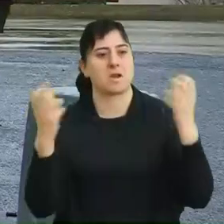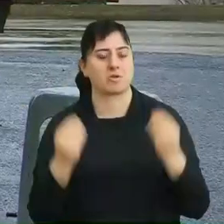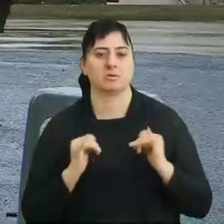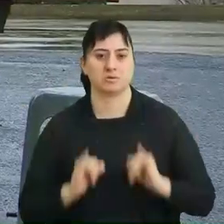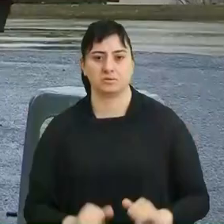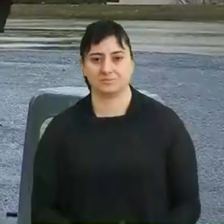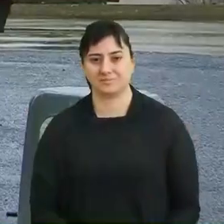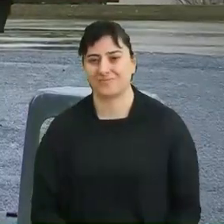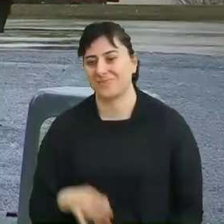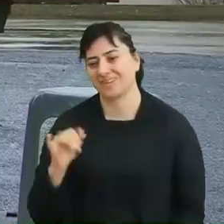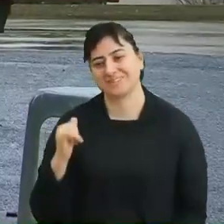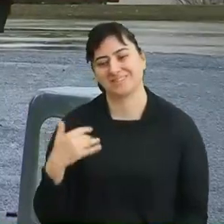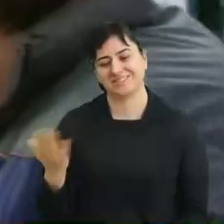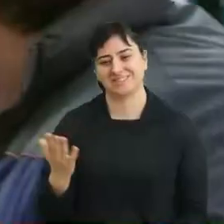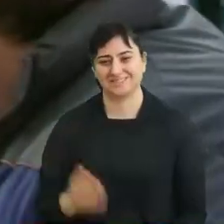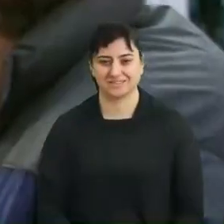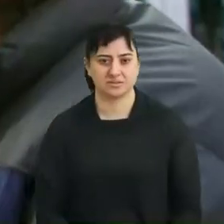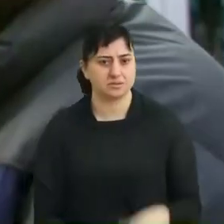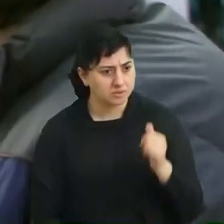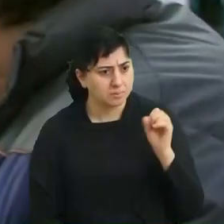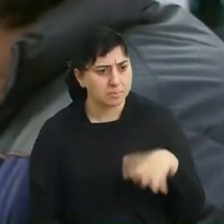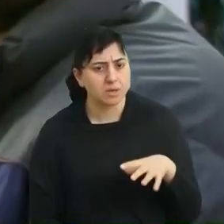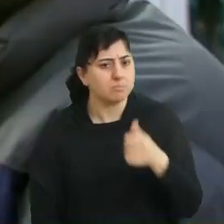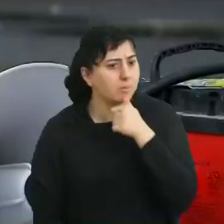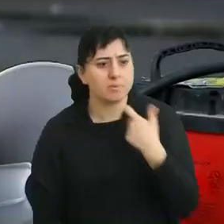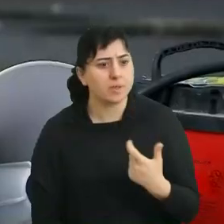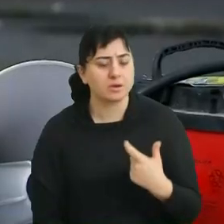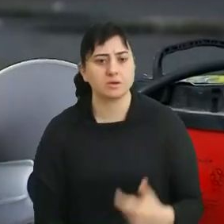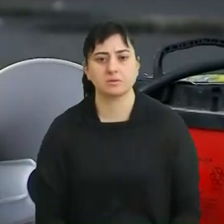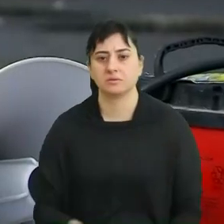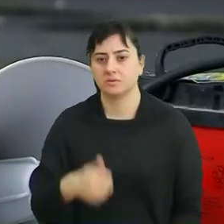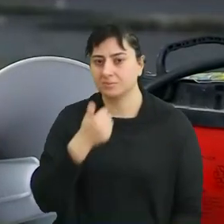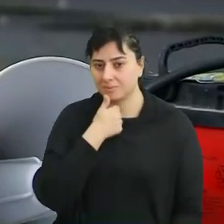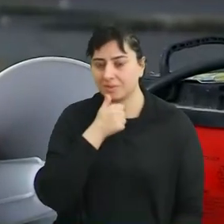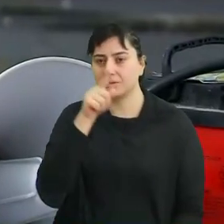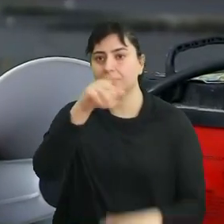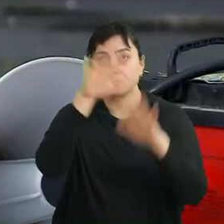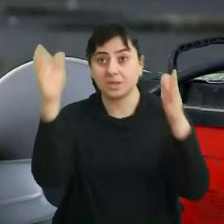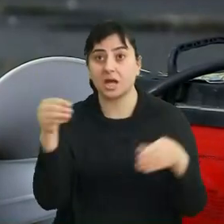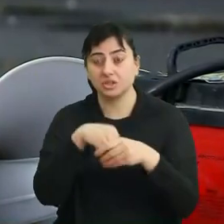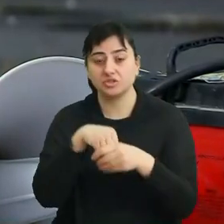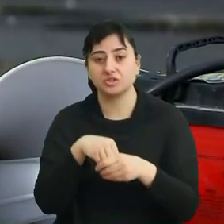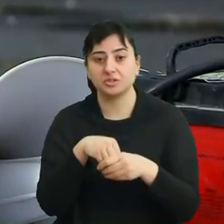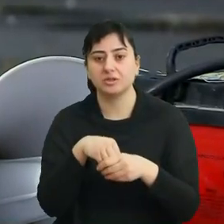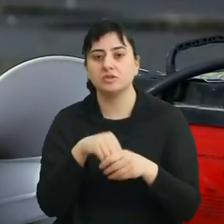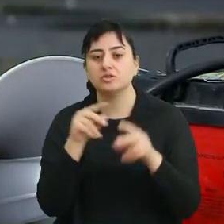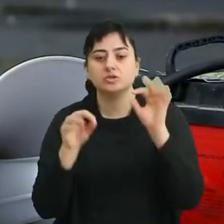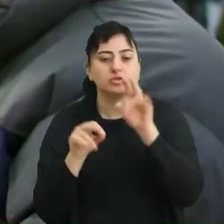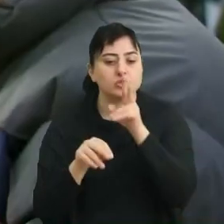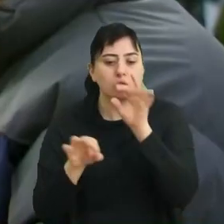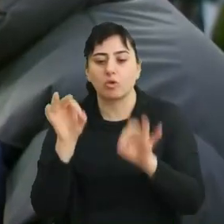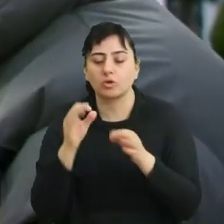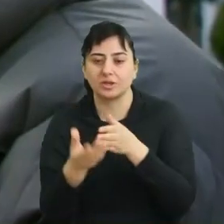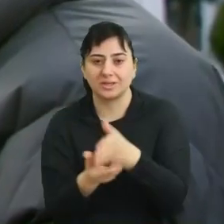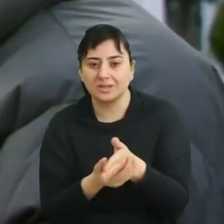kurtulayım ya. Şakası bile kötü valla. Bırak şimdi şakayı, babam nerede? Babanız efendim şeyde, binanın içinde son bir kontrol yapayım